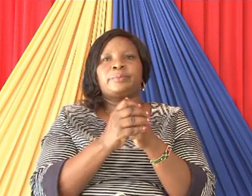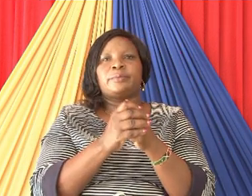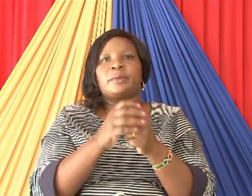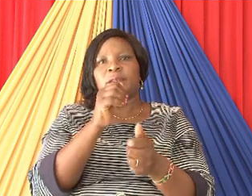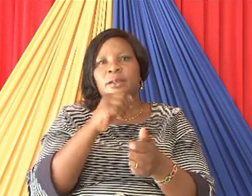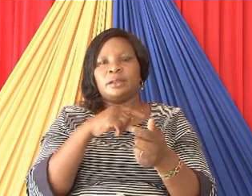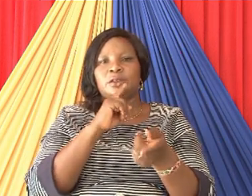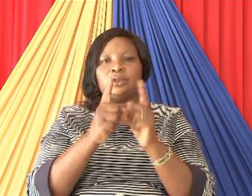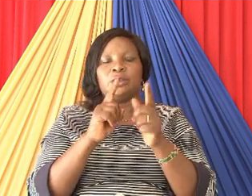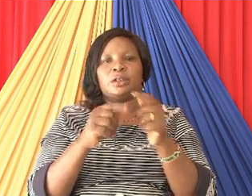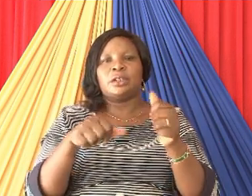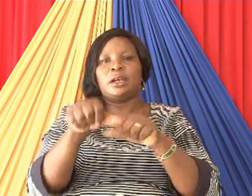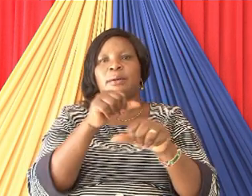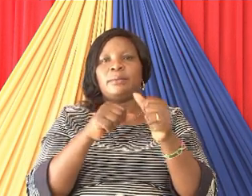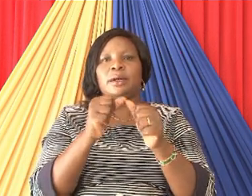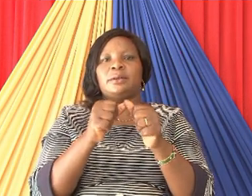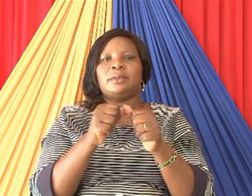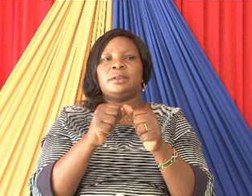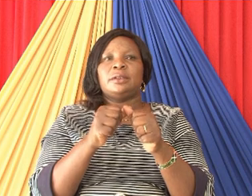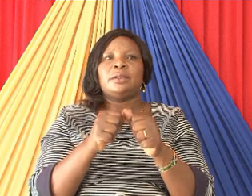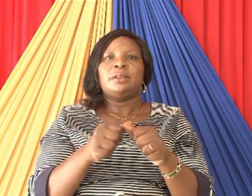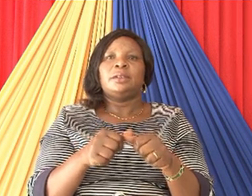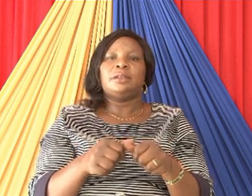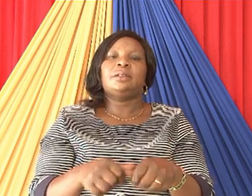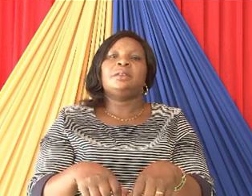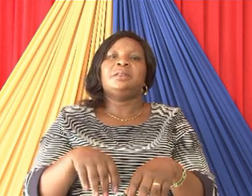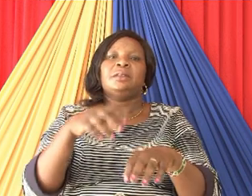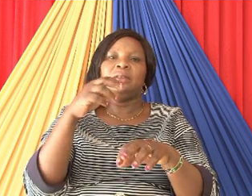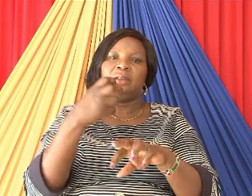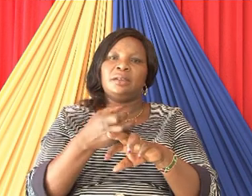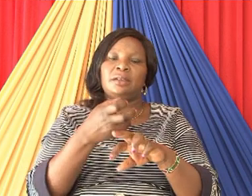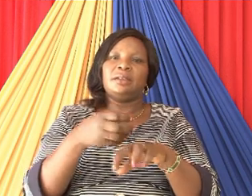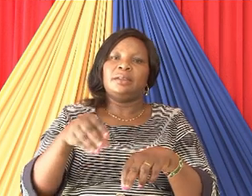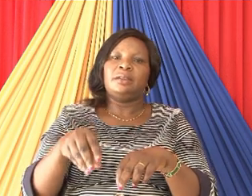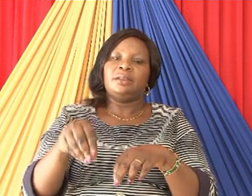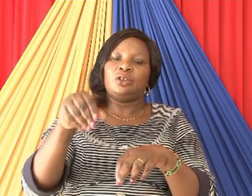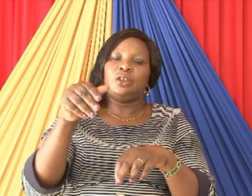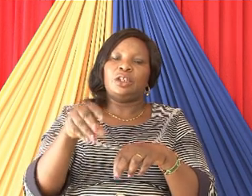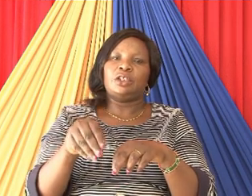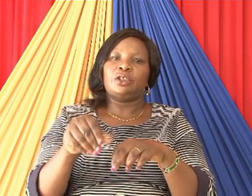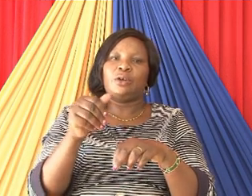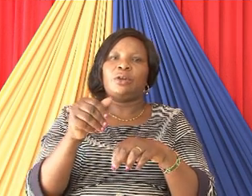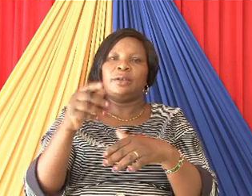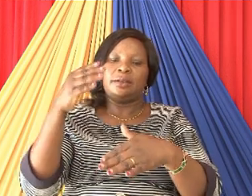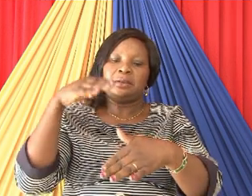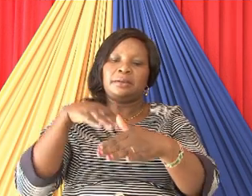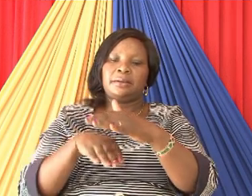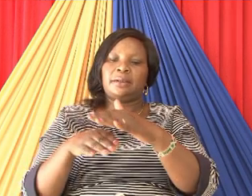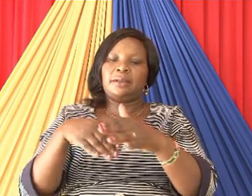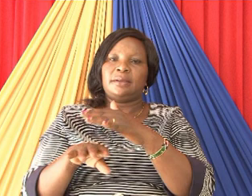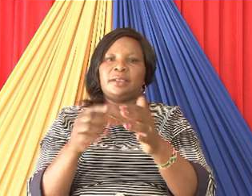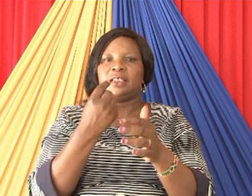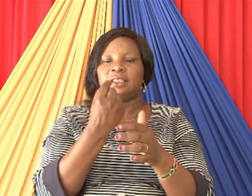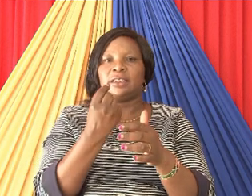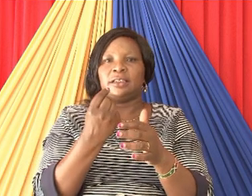zilianguka katika huu udongo, anasema kwamba hizo mbegu ambazo zimeanguka, kila mtu